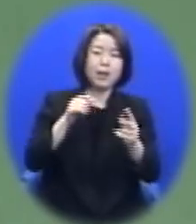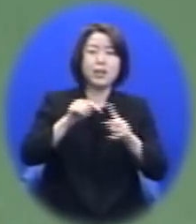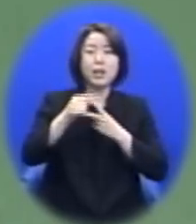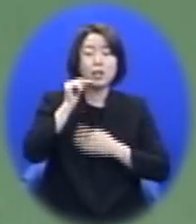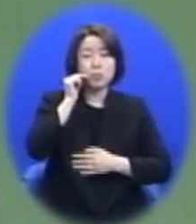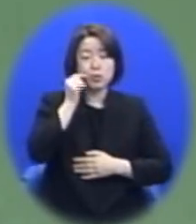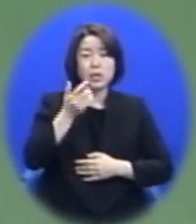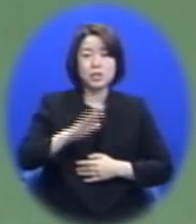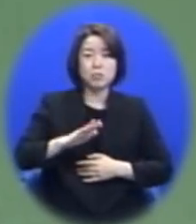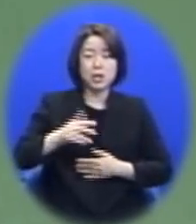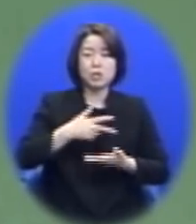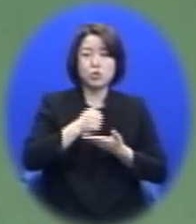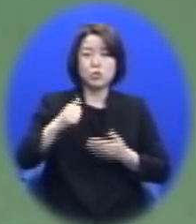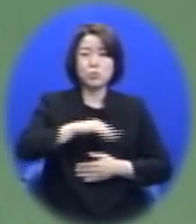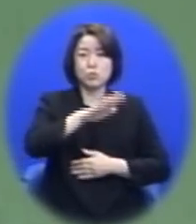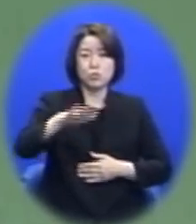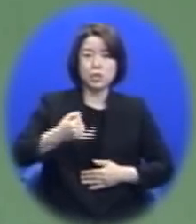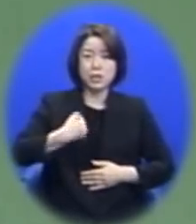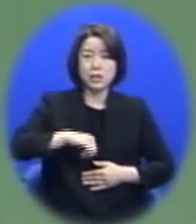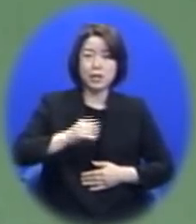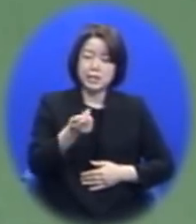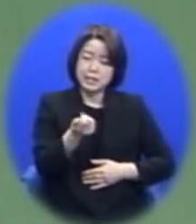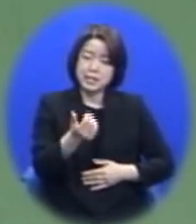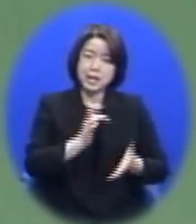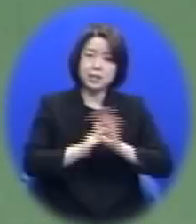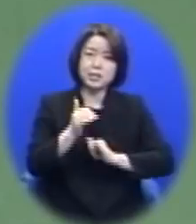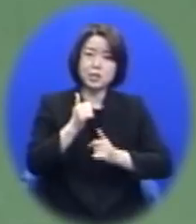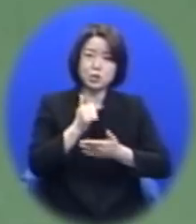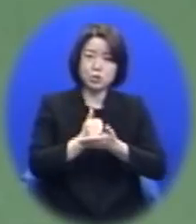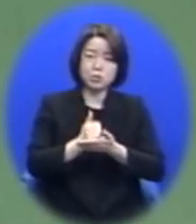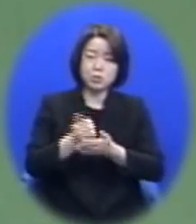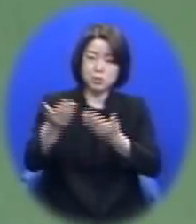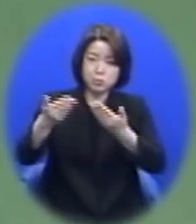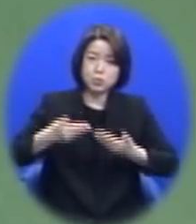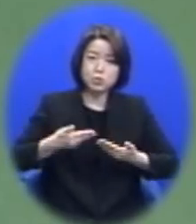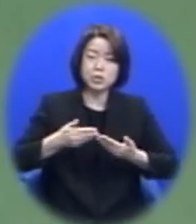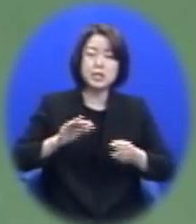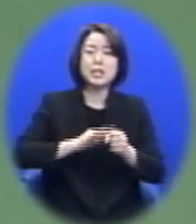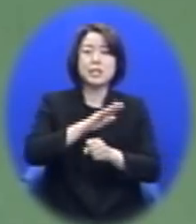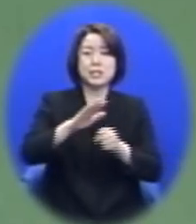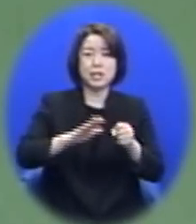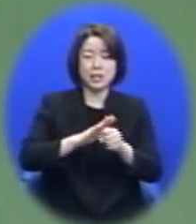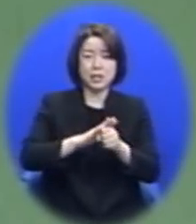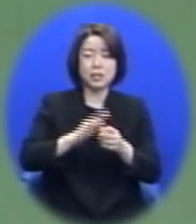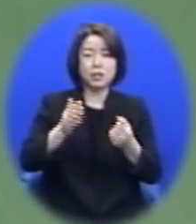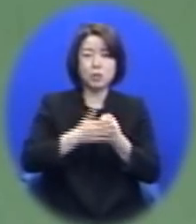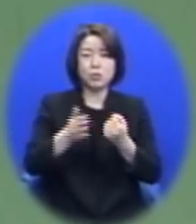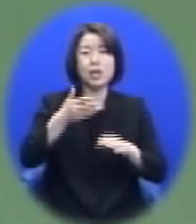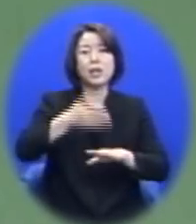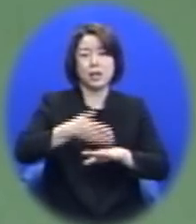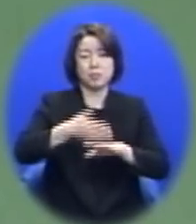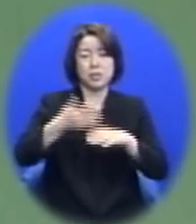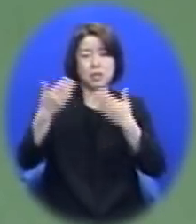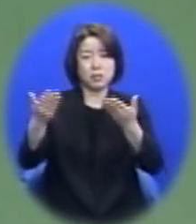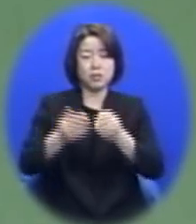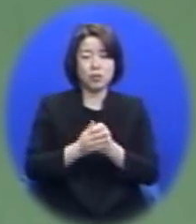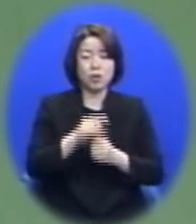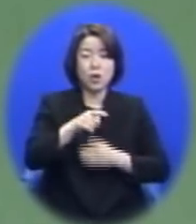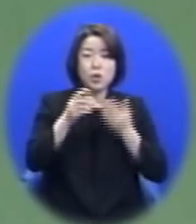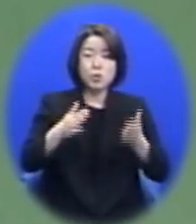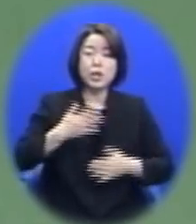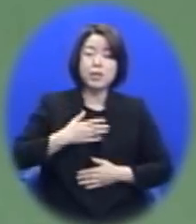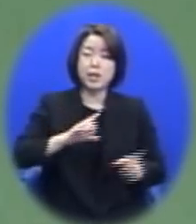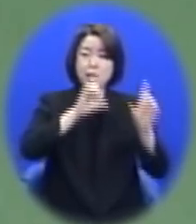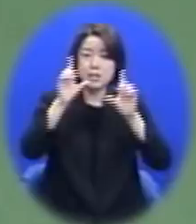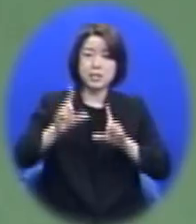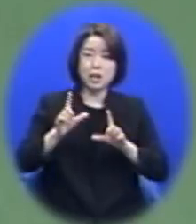우리 딸을 저희 가정의 작은 예수님으로 보내주신 사랑에 너무도 감사합니다. 그동안 저의 삶에 행복,